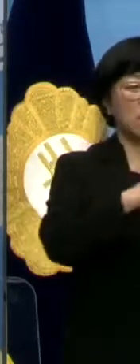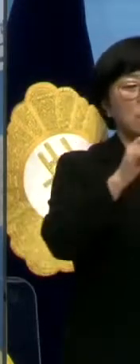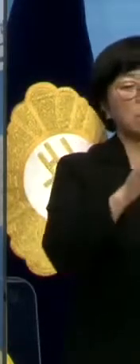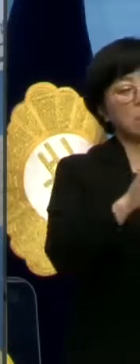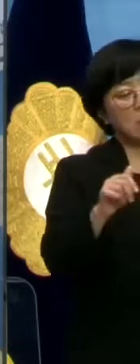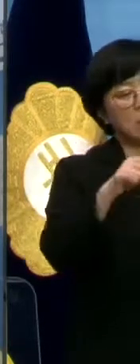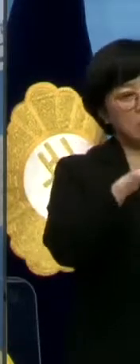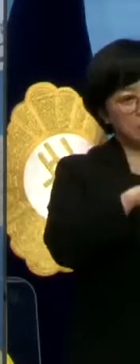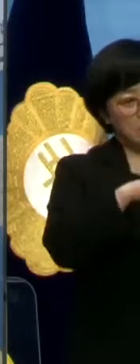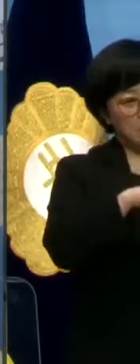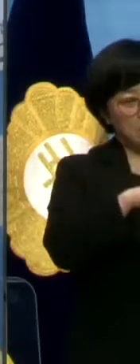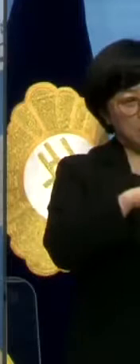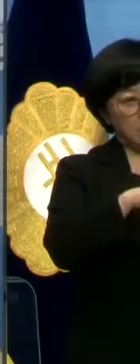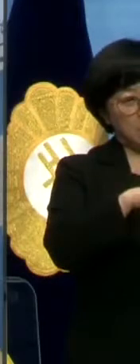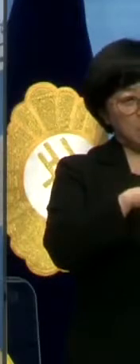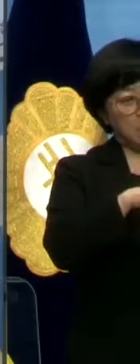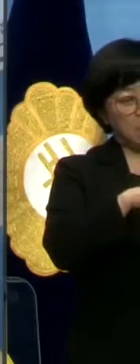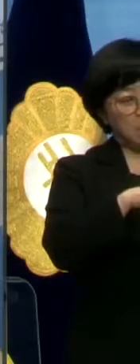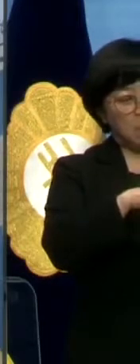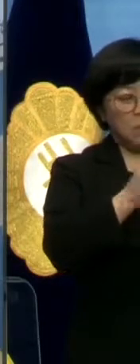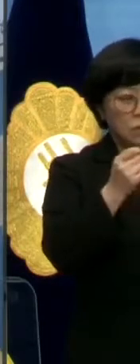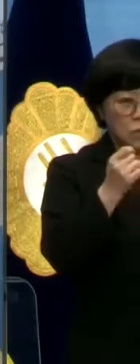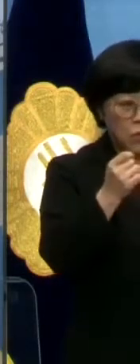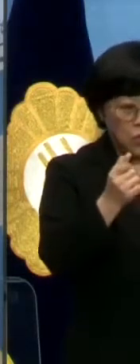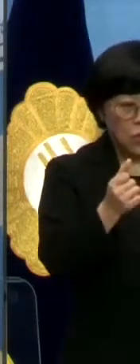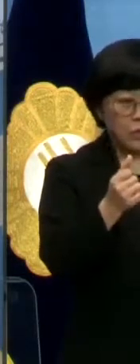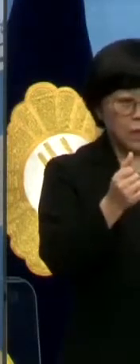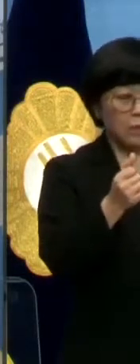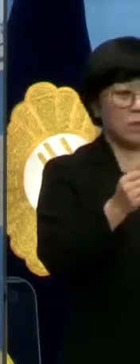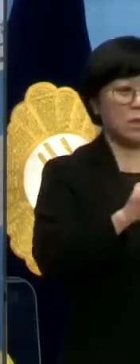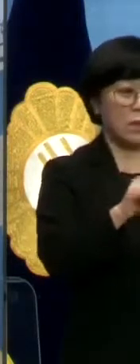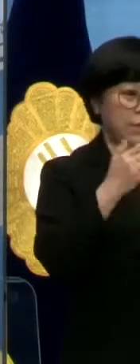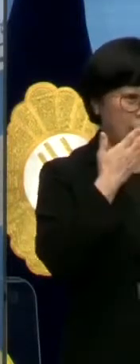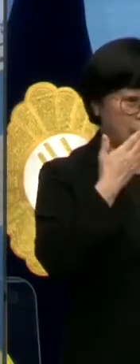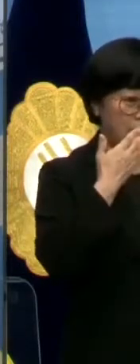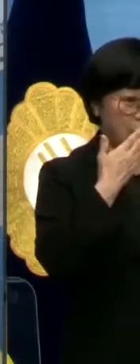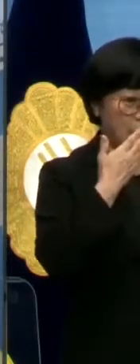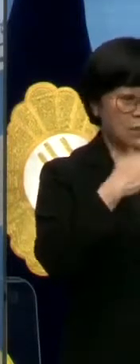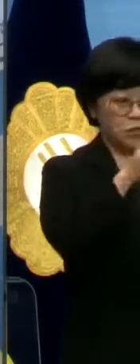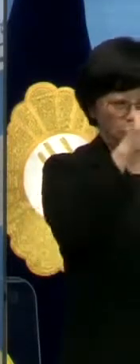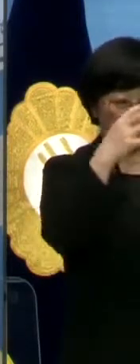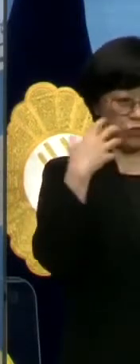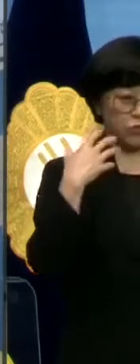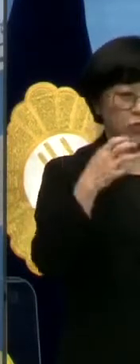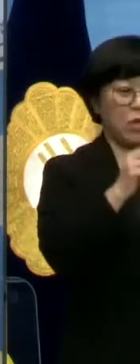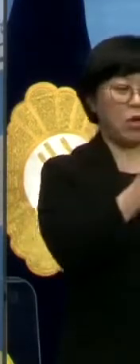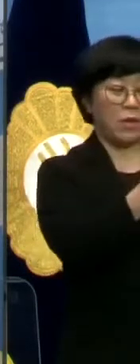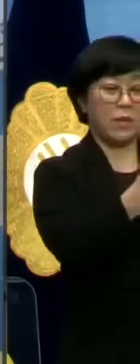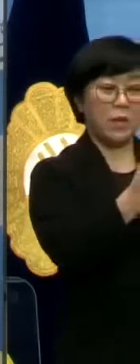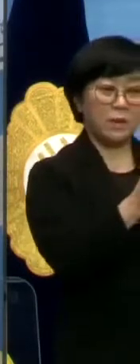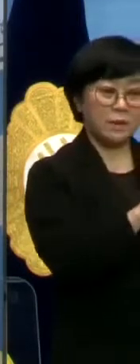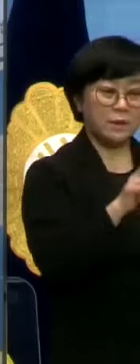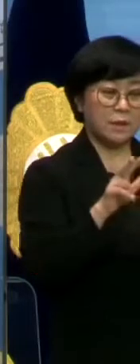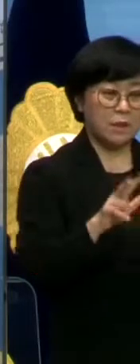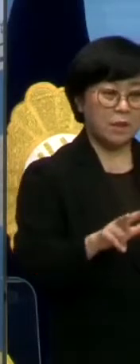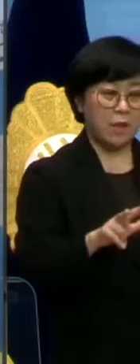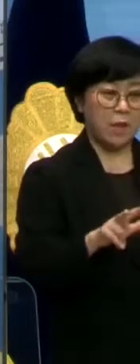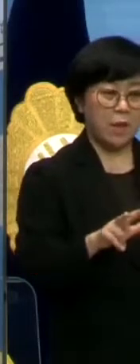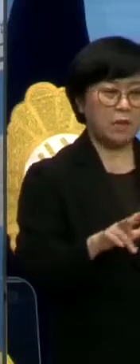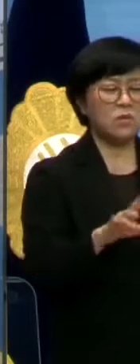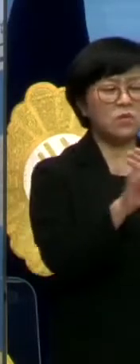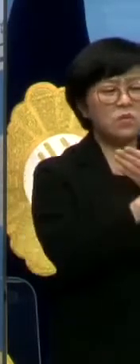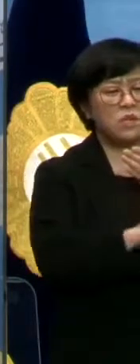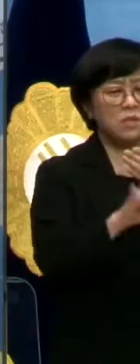그분들의 심정을 조금이라도 헤아린다면 정부 여당은 지금의